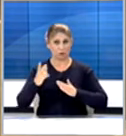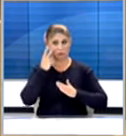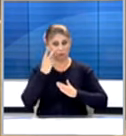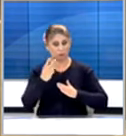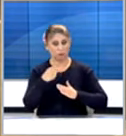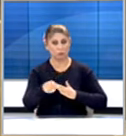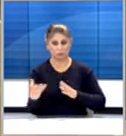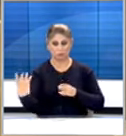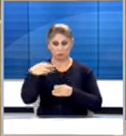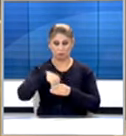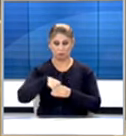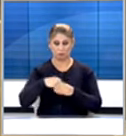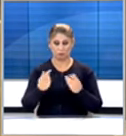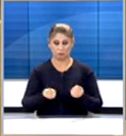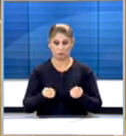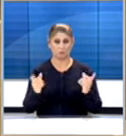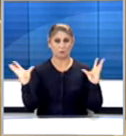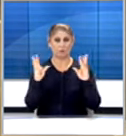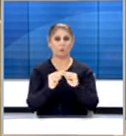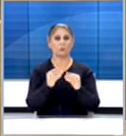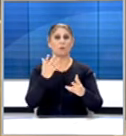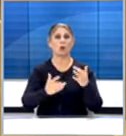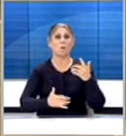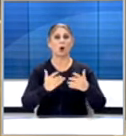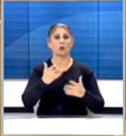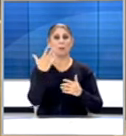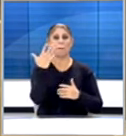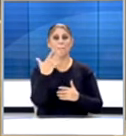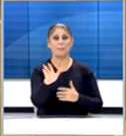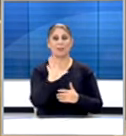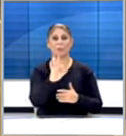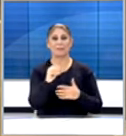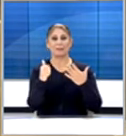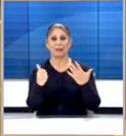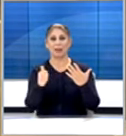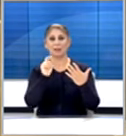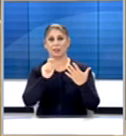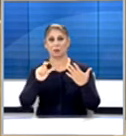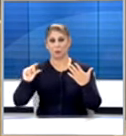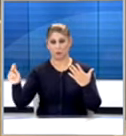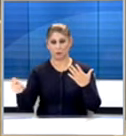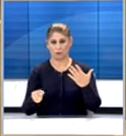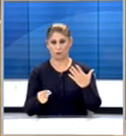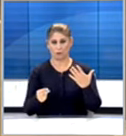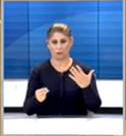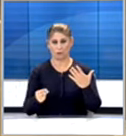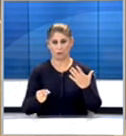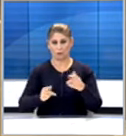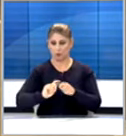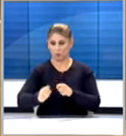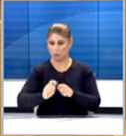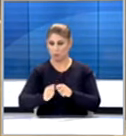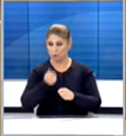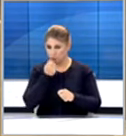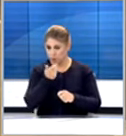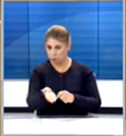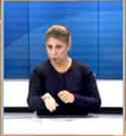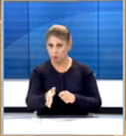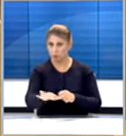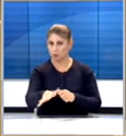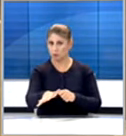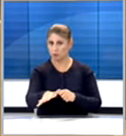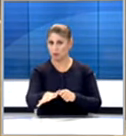τα ενταγμένα έργα έχουν συνολικό προϋπολογισμό 556 εκατομμύρια ευρώ, οι πληρωμένες δαπάνες